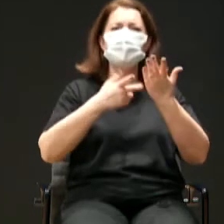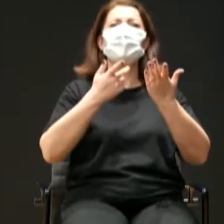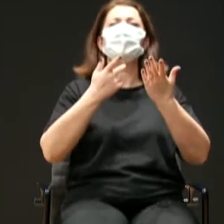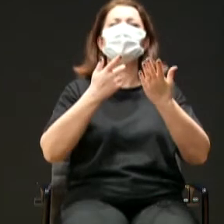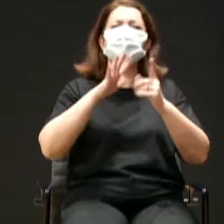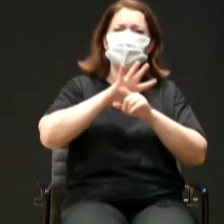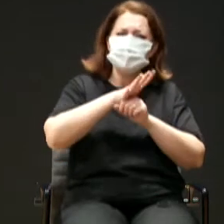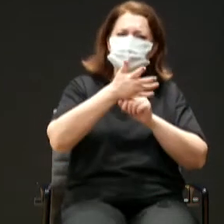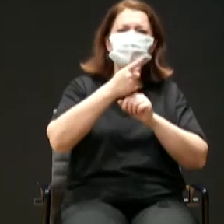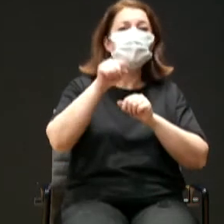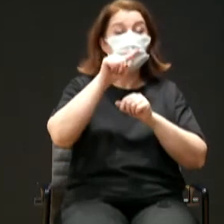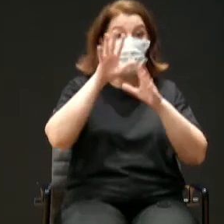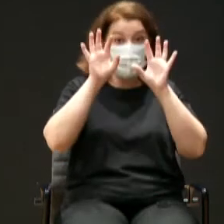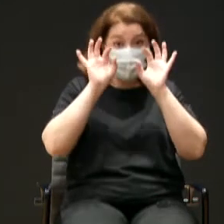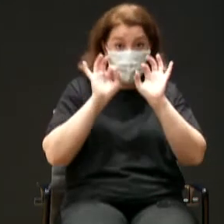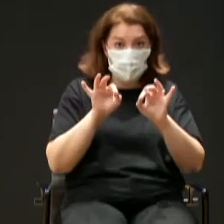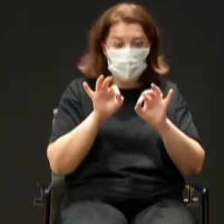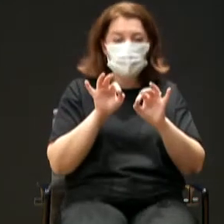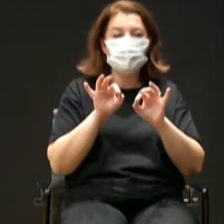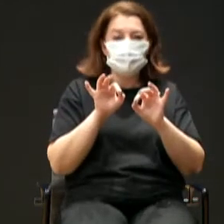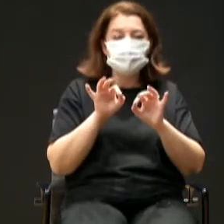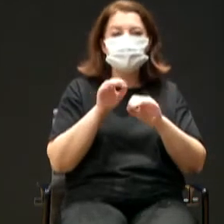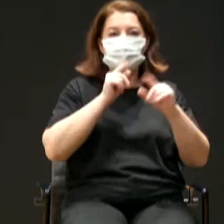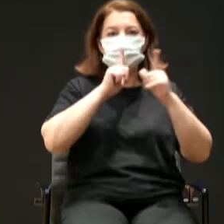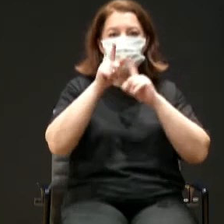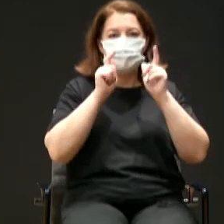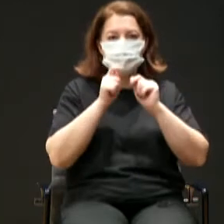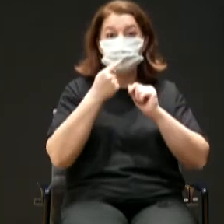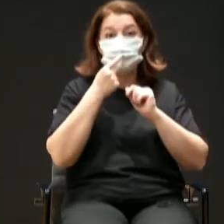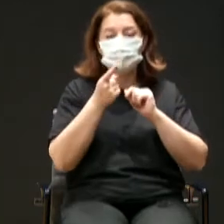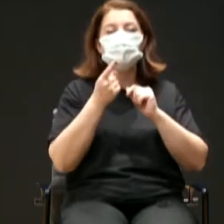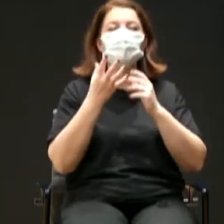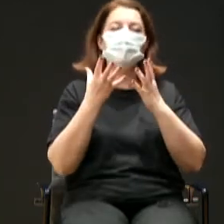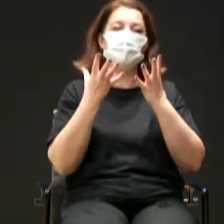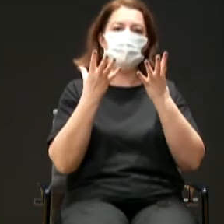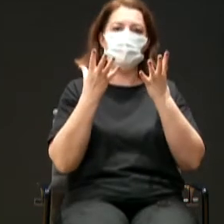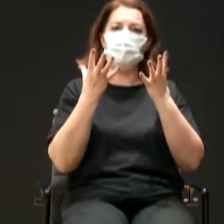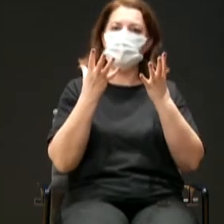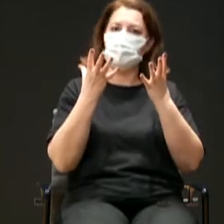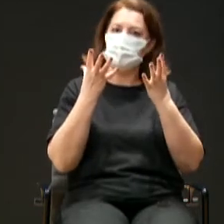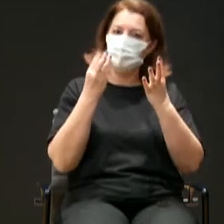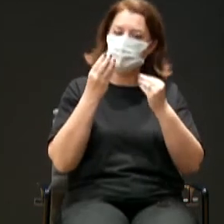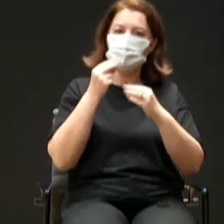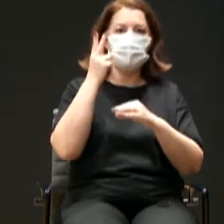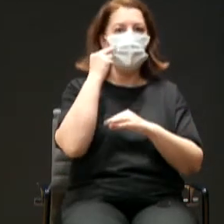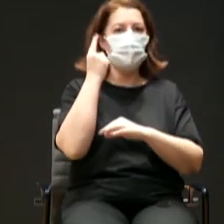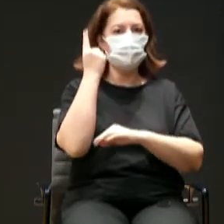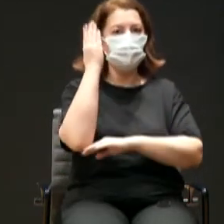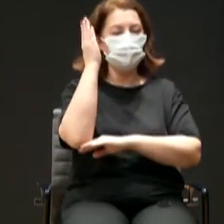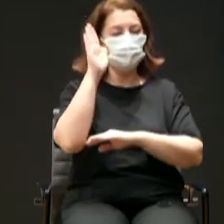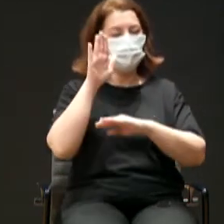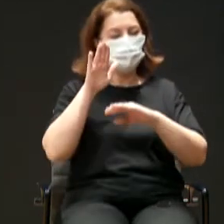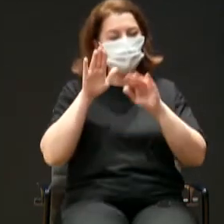tecavüz ve bunlar olduğunda ses çıkarsaydı diyecektim ki çok omurgalı bir duruş. Hem